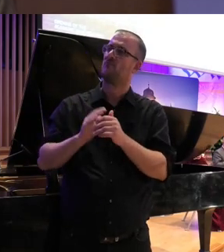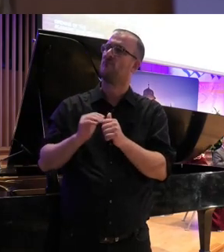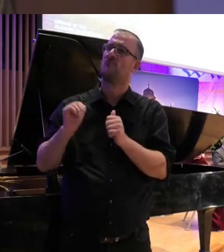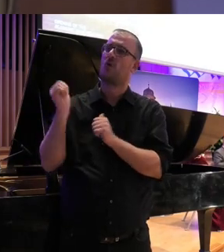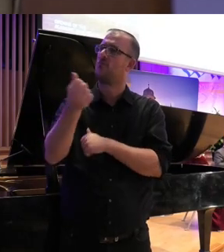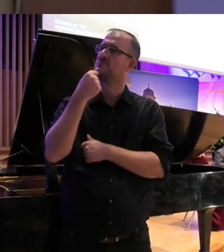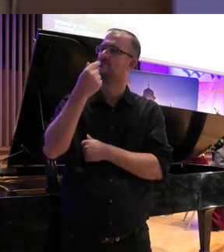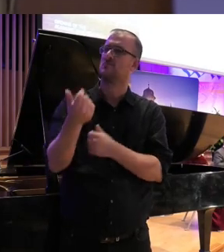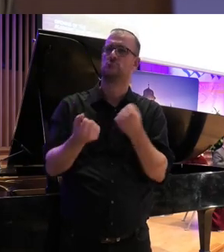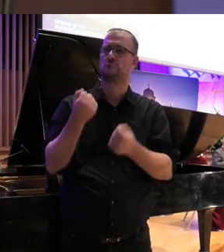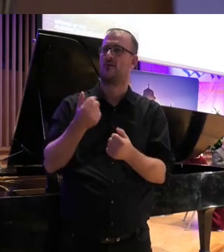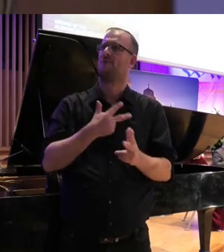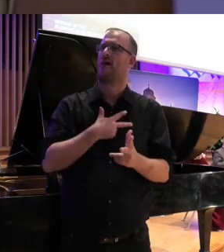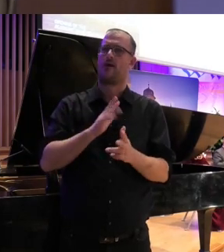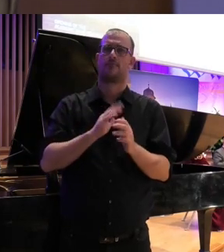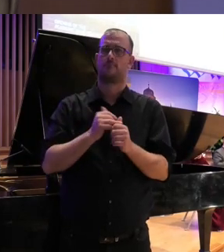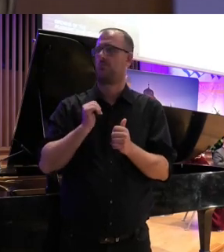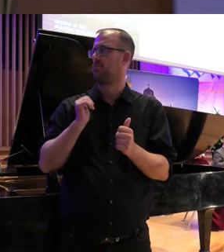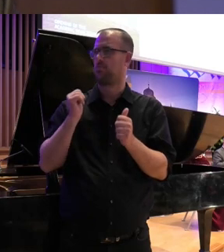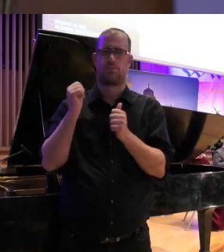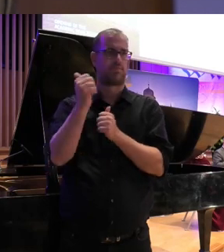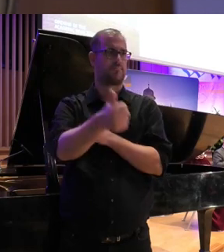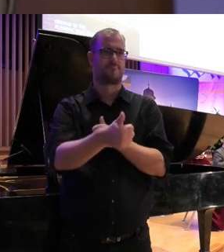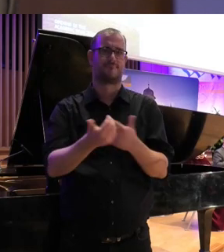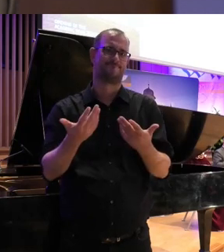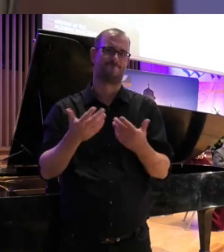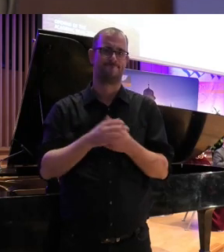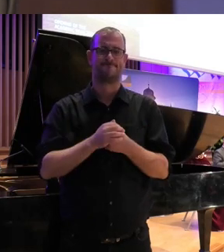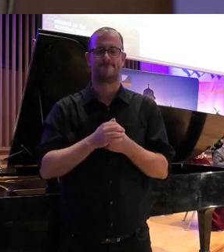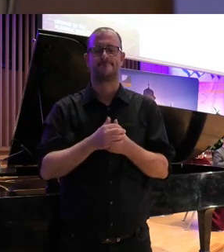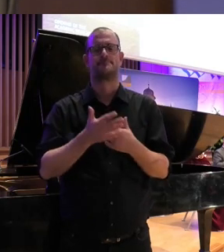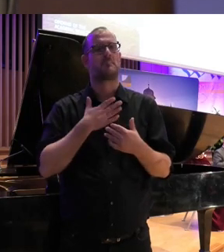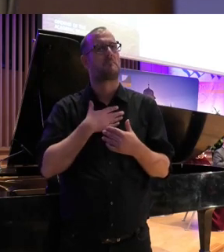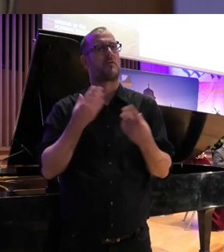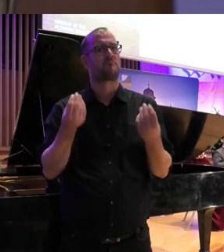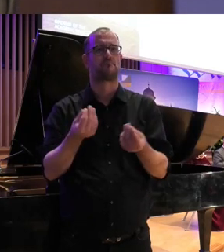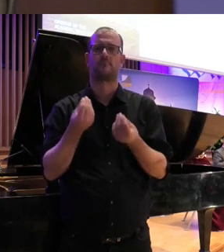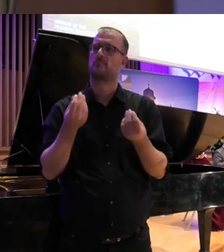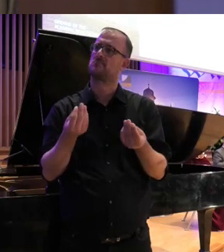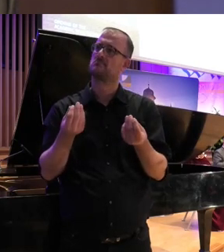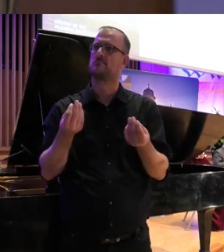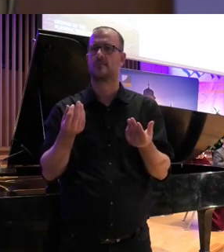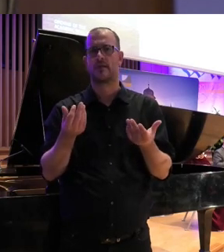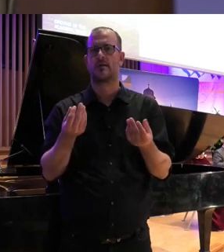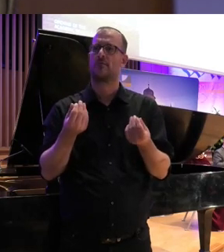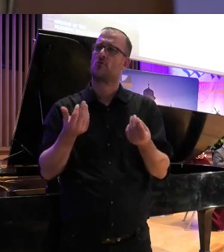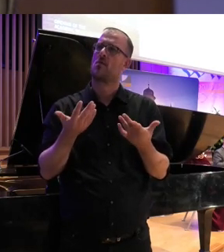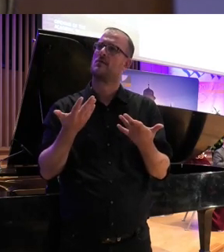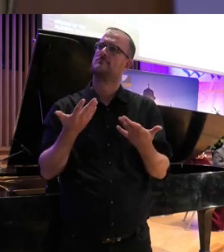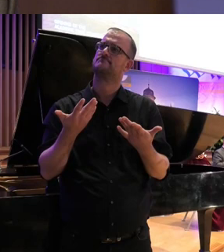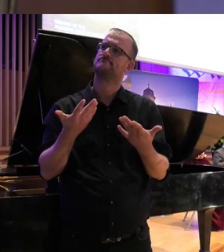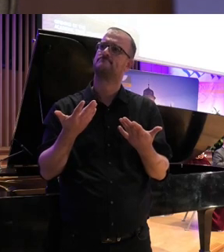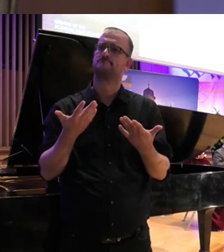die Realität überholt einen manchmal schneller, als man erwartet. Aber mein Gefühl ist, dass im